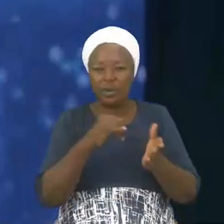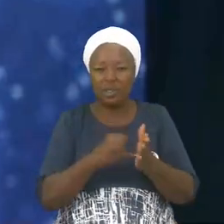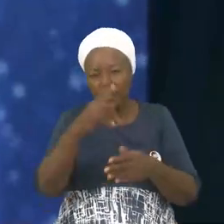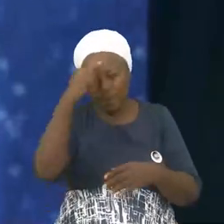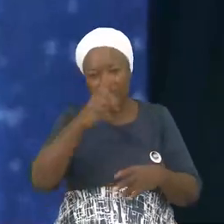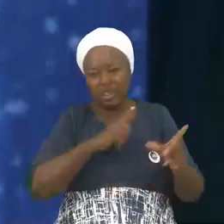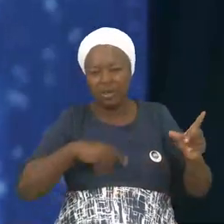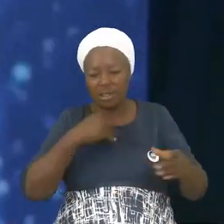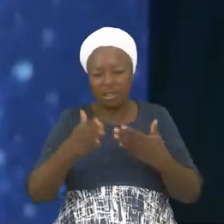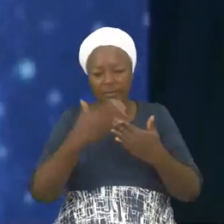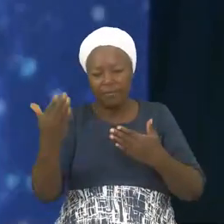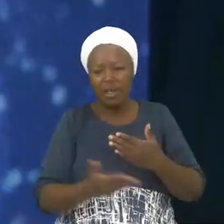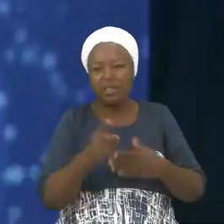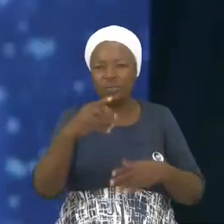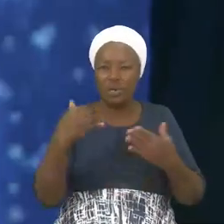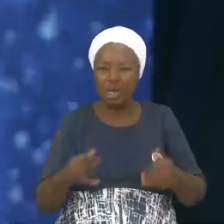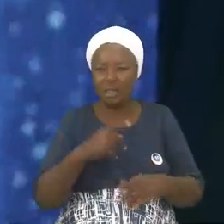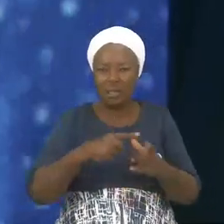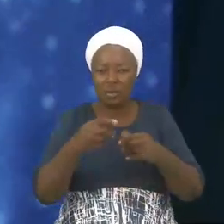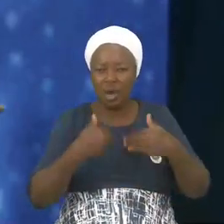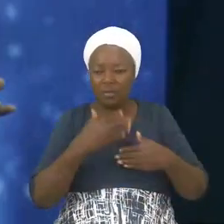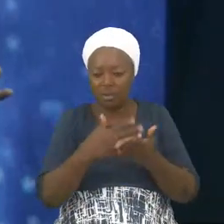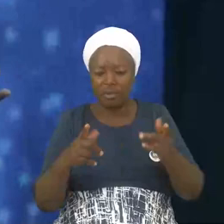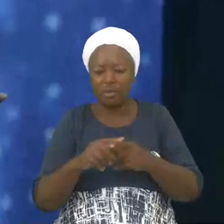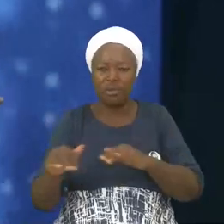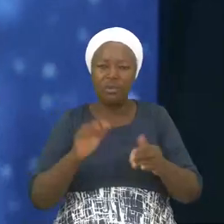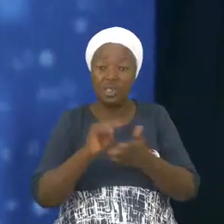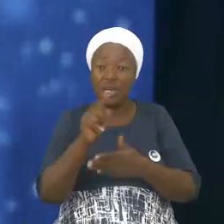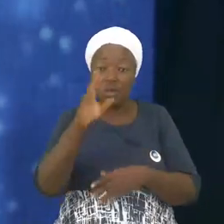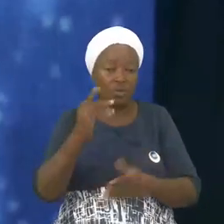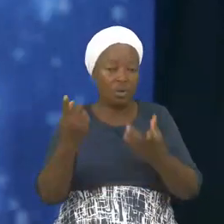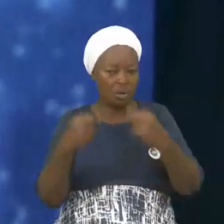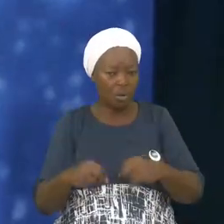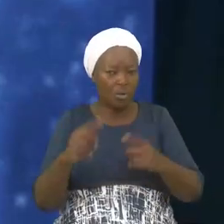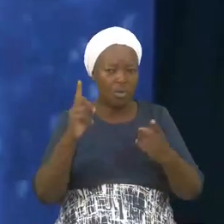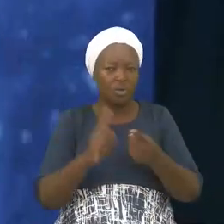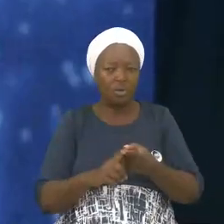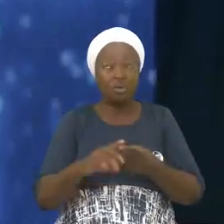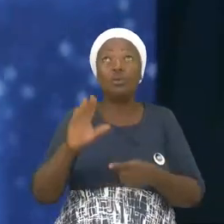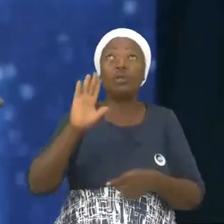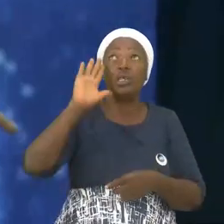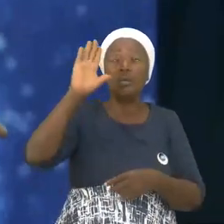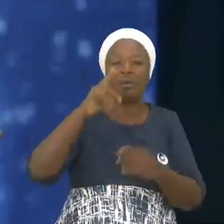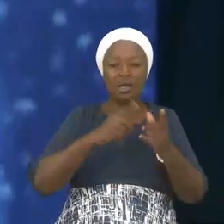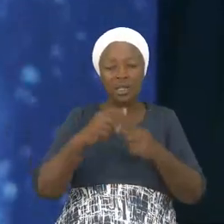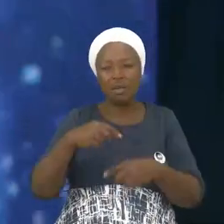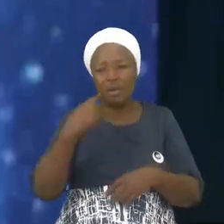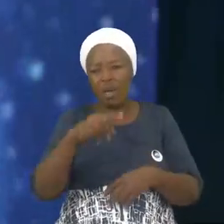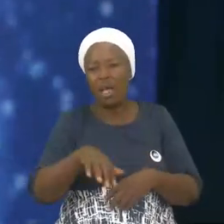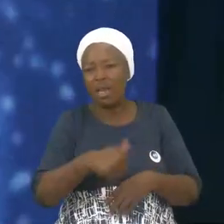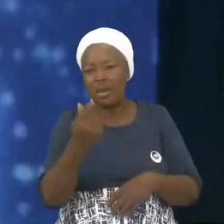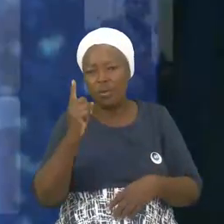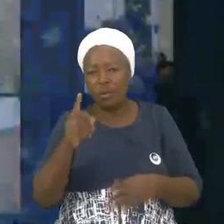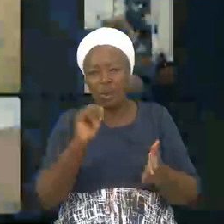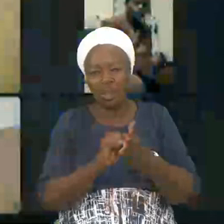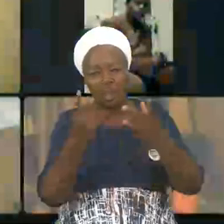baissée, les yeux fermés. Le Seigneur t'invite maintenant. Et tu as quelque chose à faire. Tu